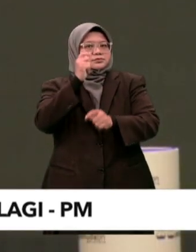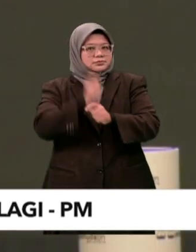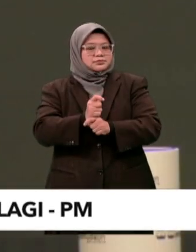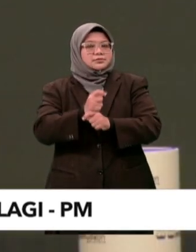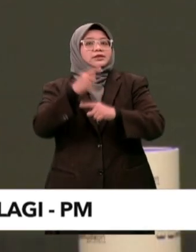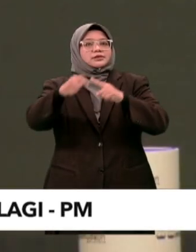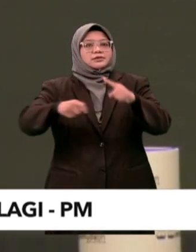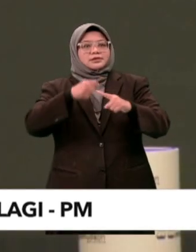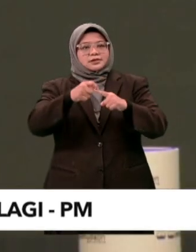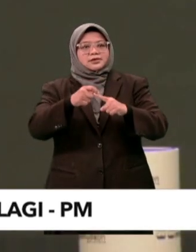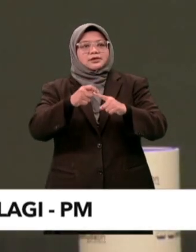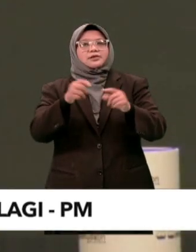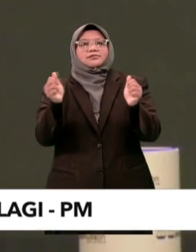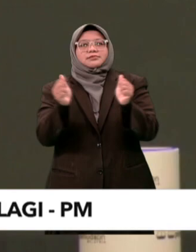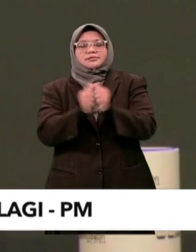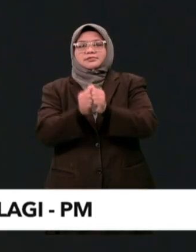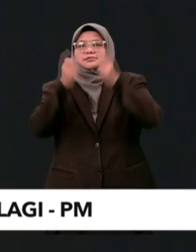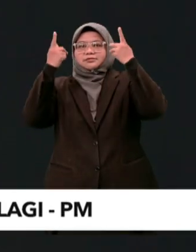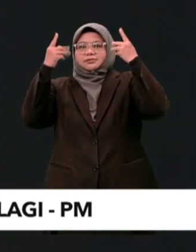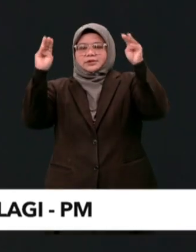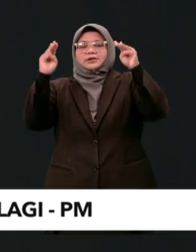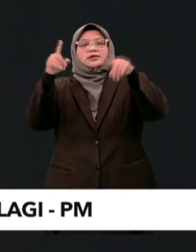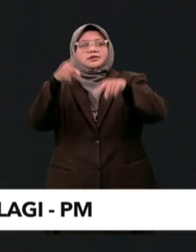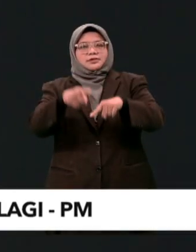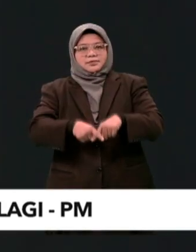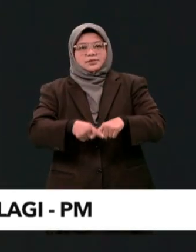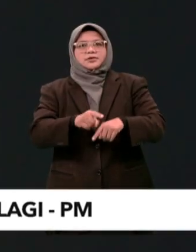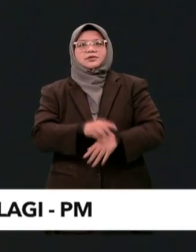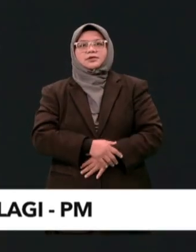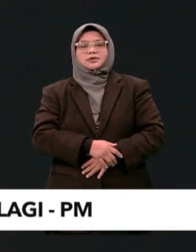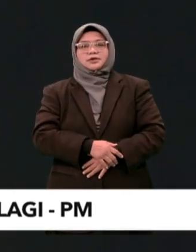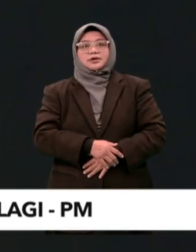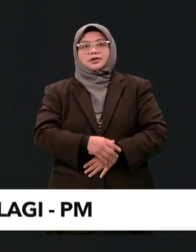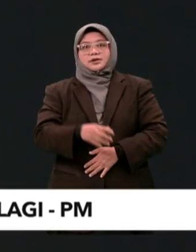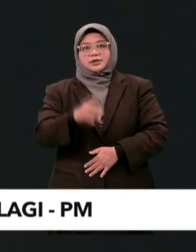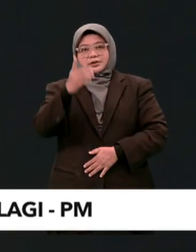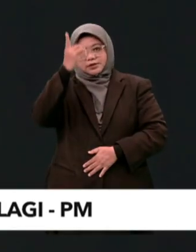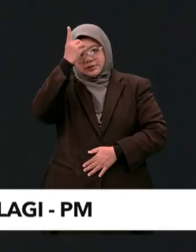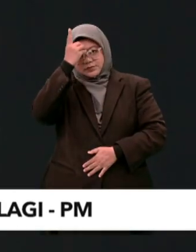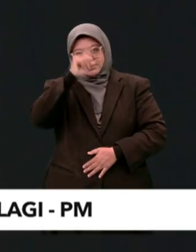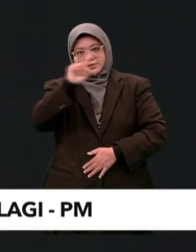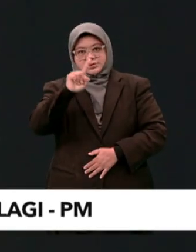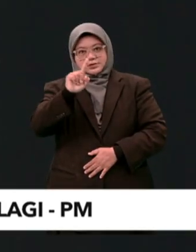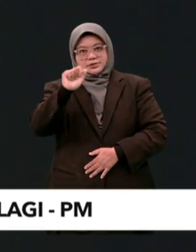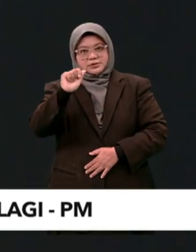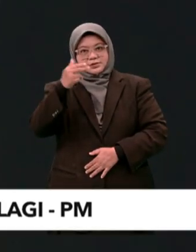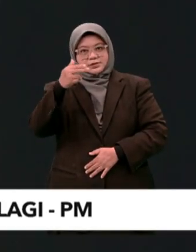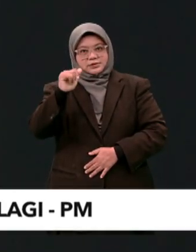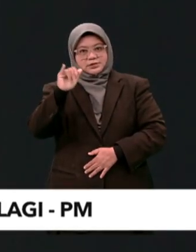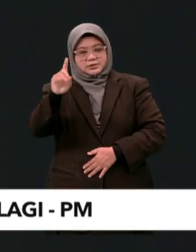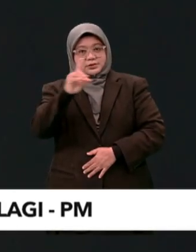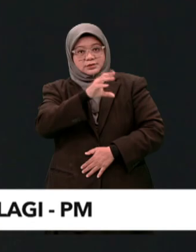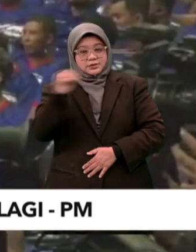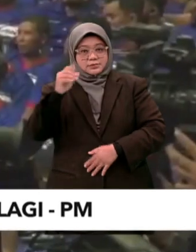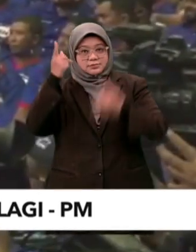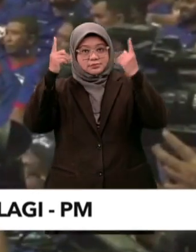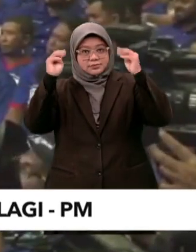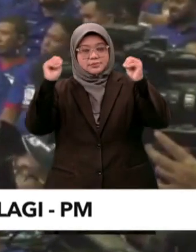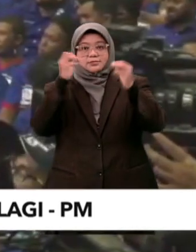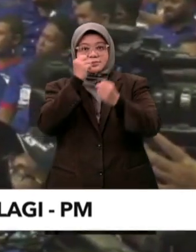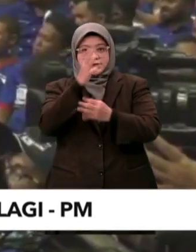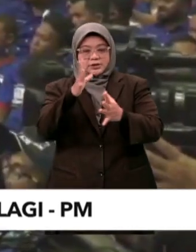tarinya bersama dengan Presiden amno Datuk Sri Ahmad Zahid Hamidi berani menteri berkata pertemuan dengan